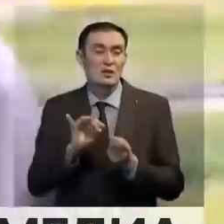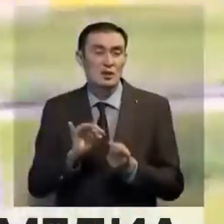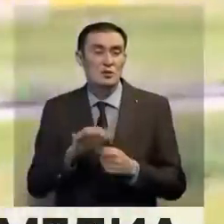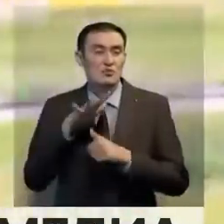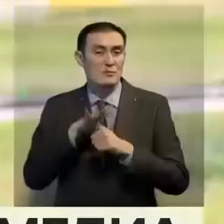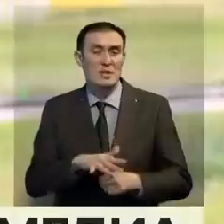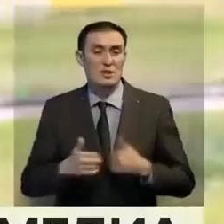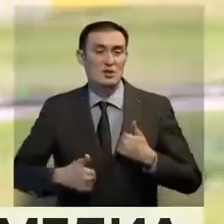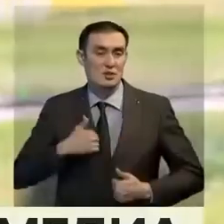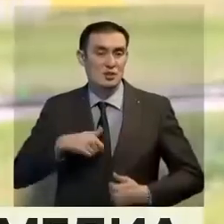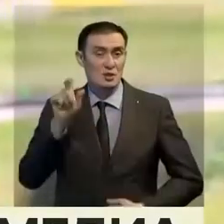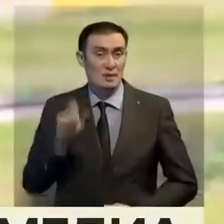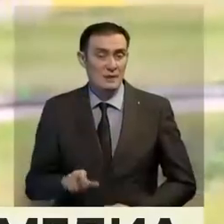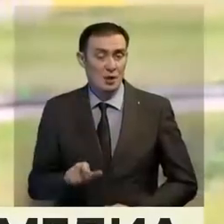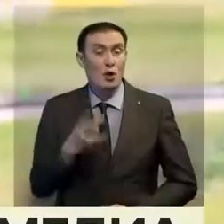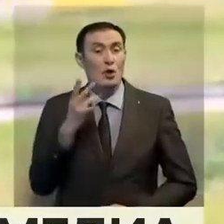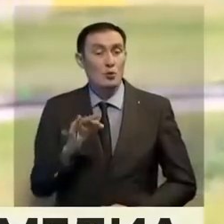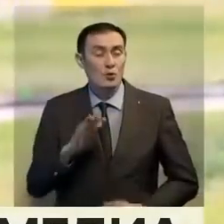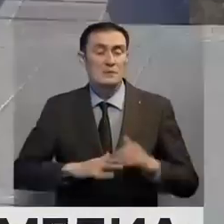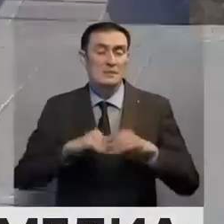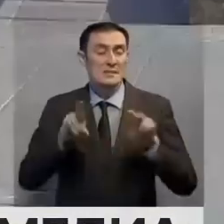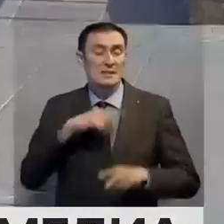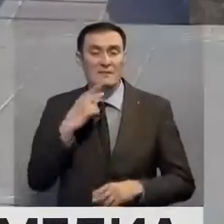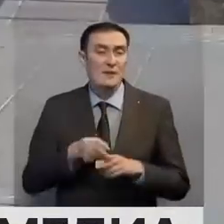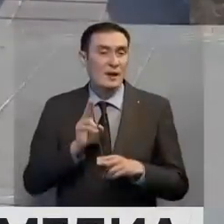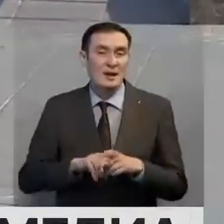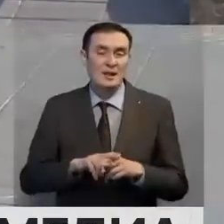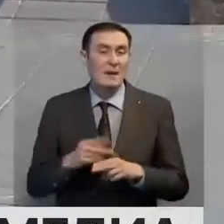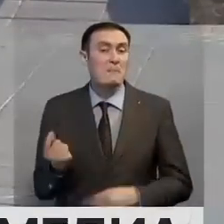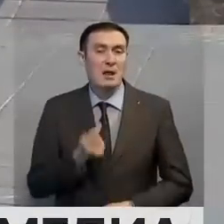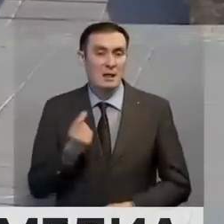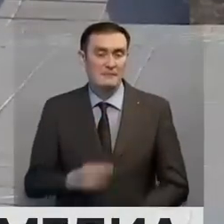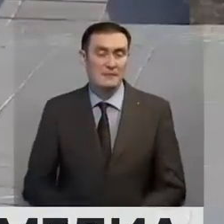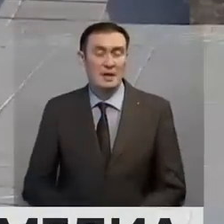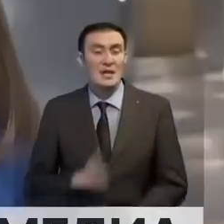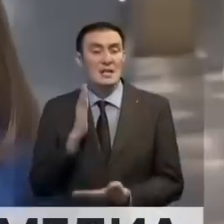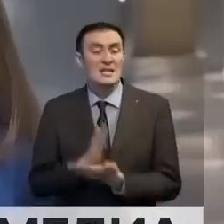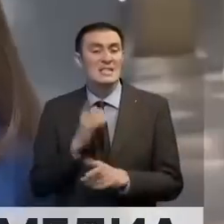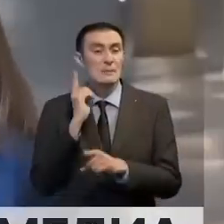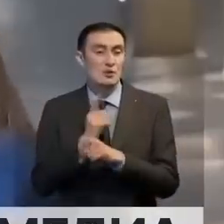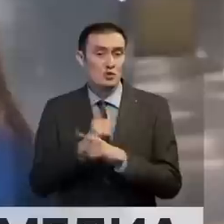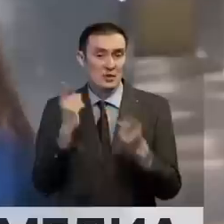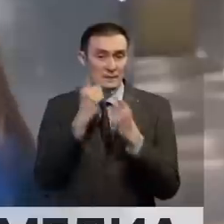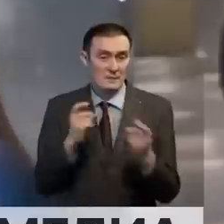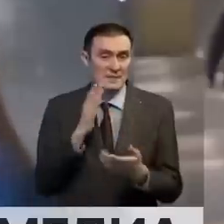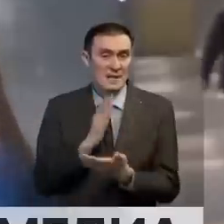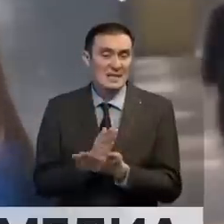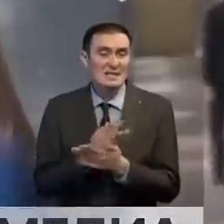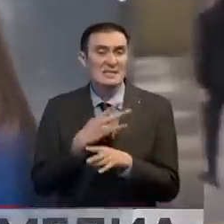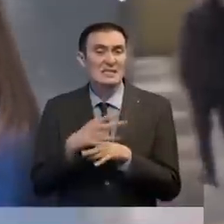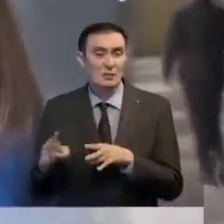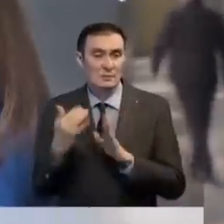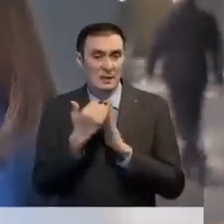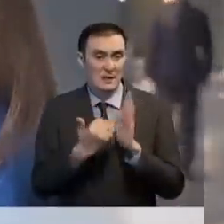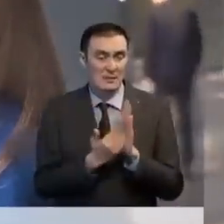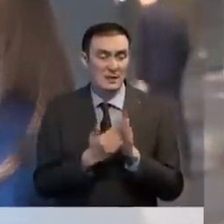чести и достоинства человека. Однако эксперты говорят, этого недостаточно. Есть запрещенная информация, а есть деструктивный контент.